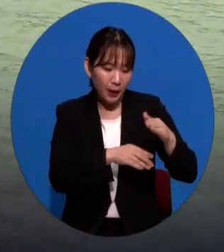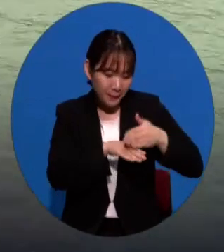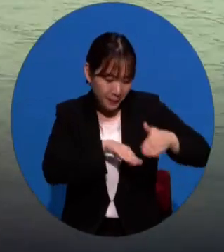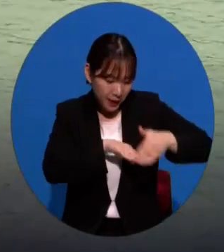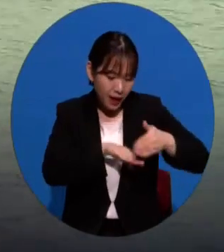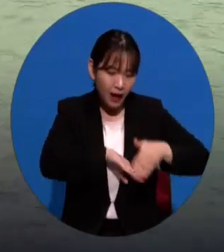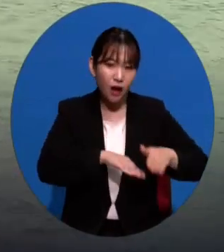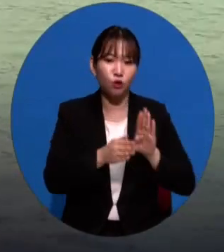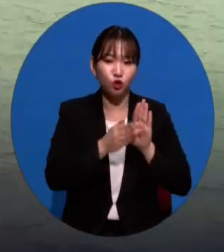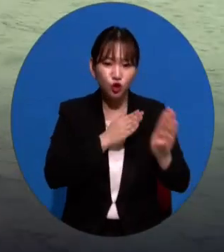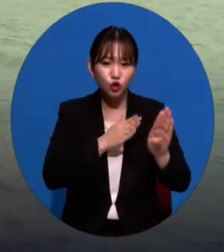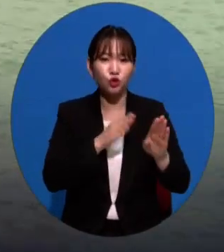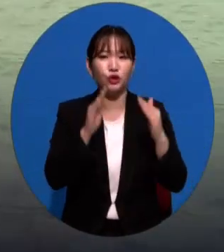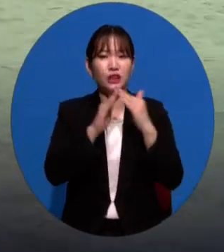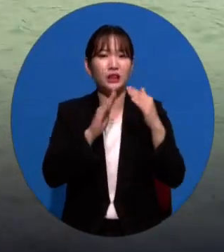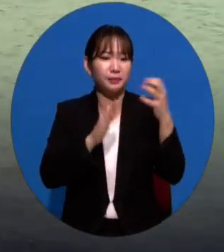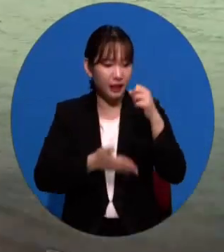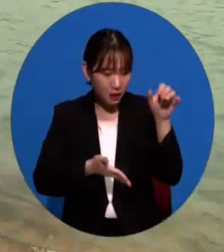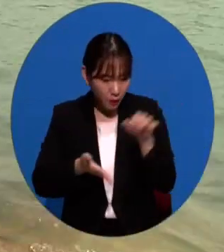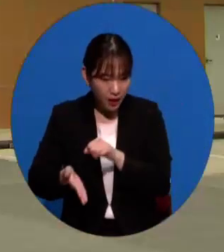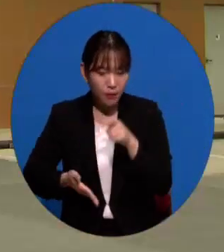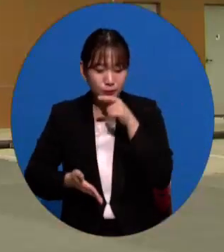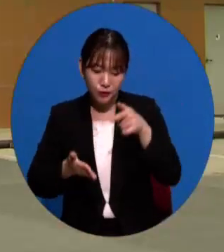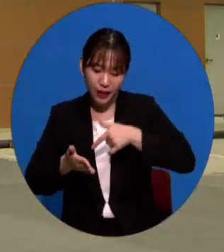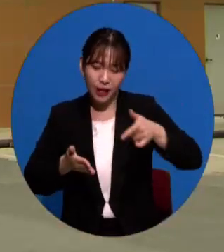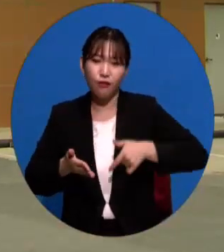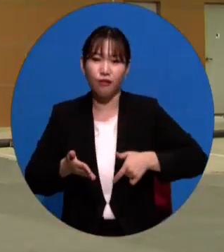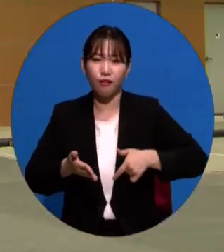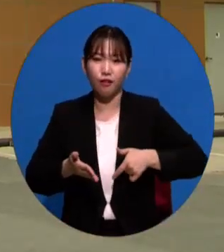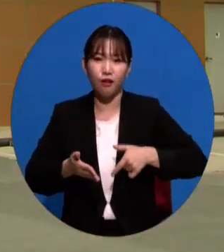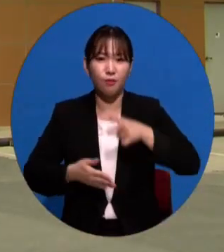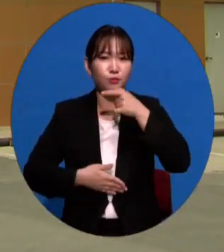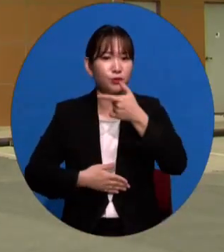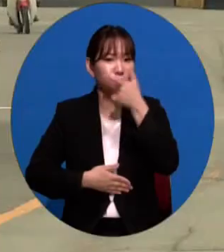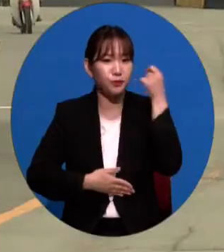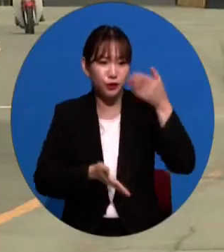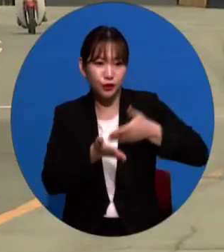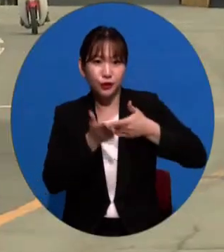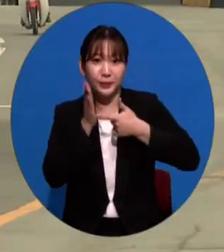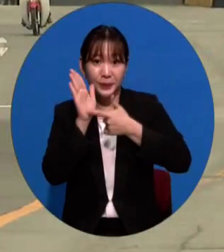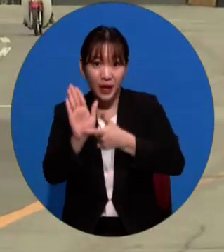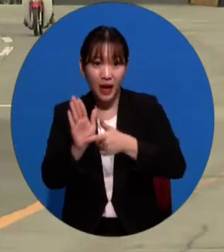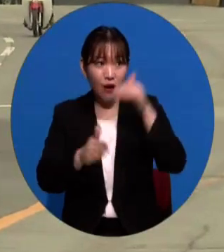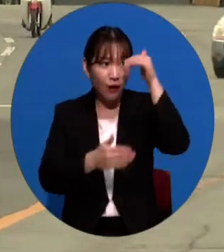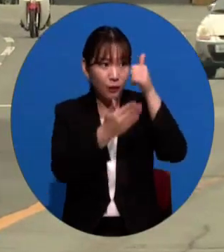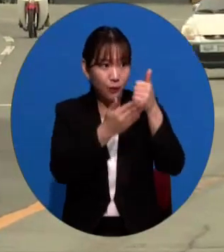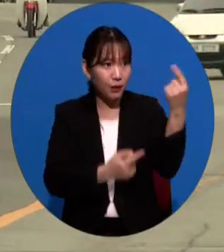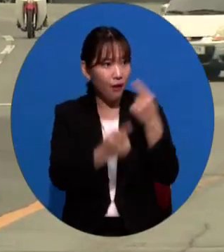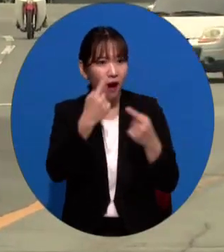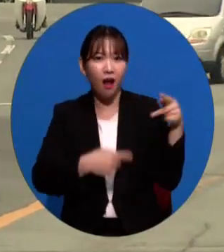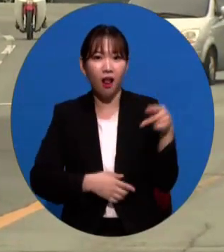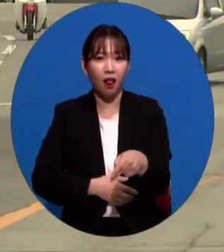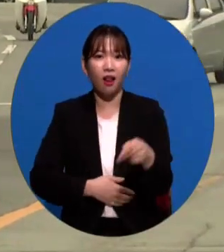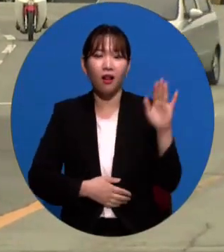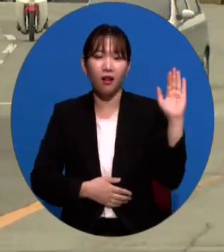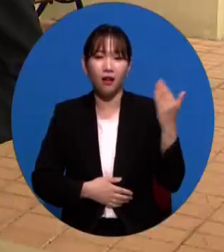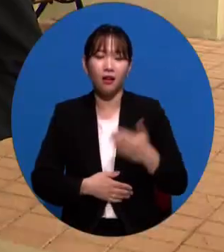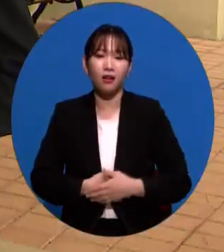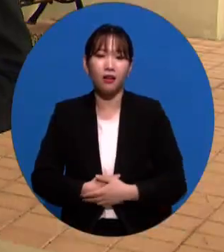난 다음에 집에 가서 다시 이제 헹구죠. 물 부족 소식이 알려지자 관광객들의 발길도 뚝